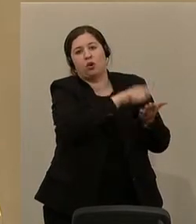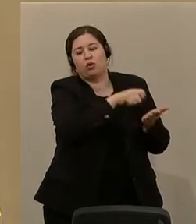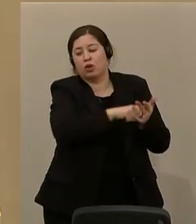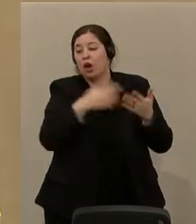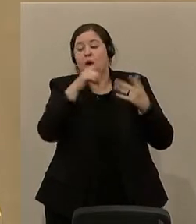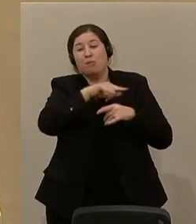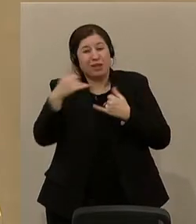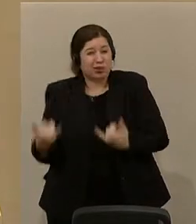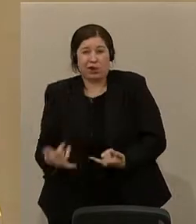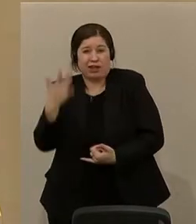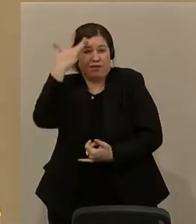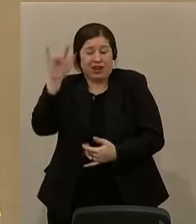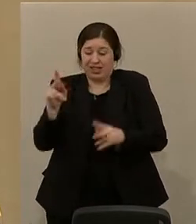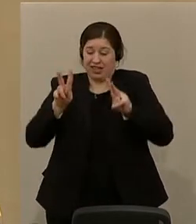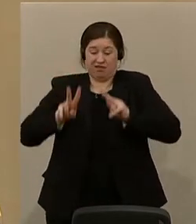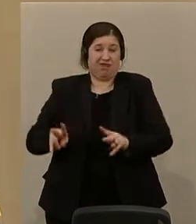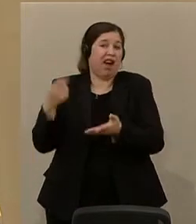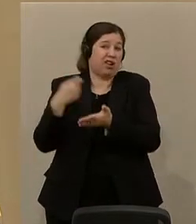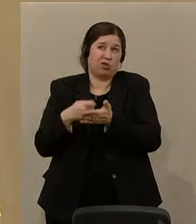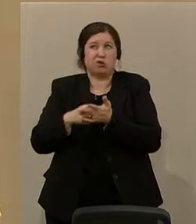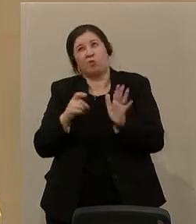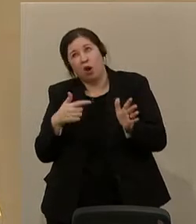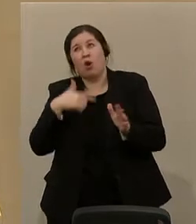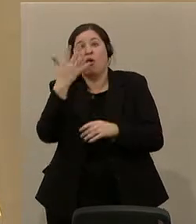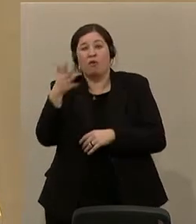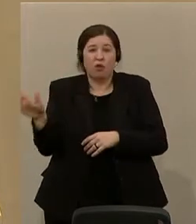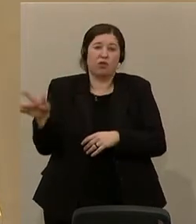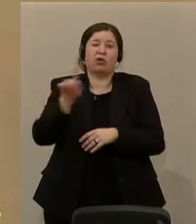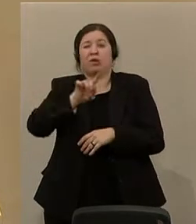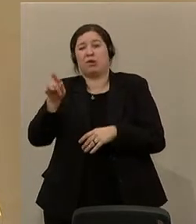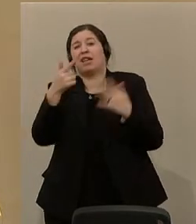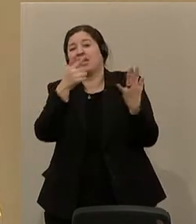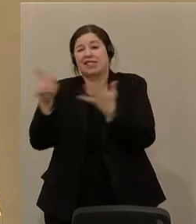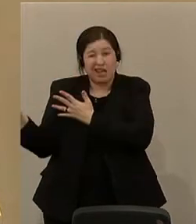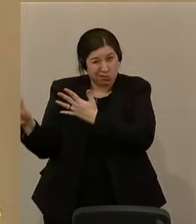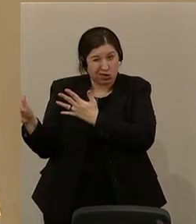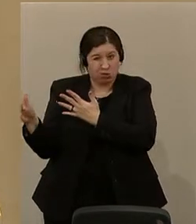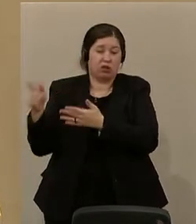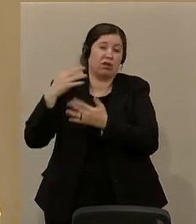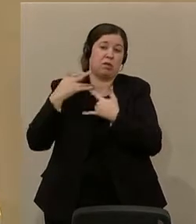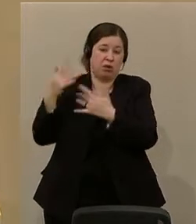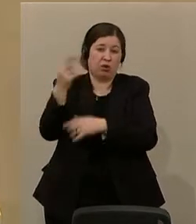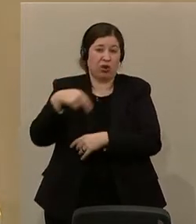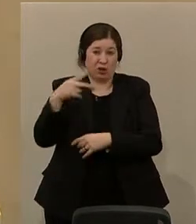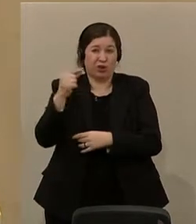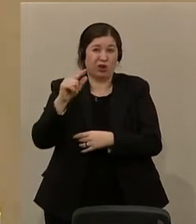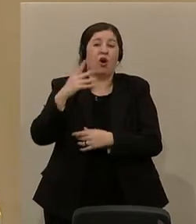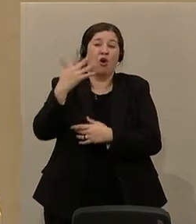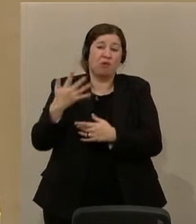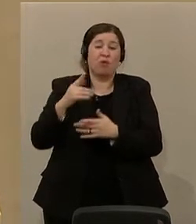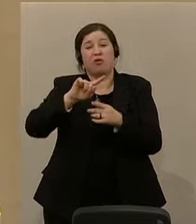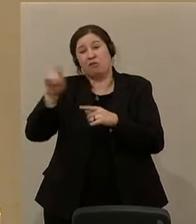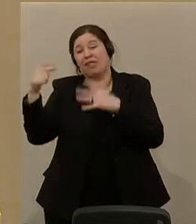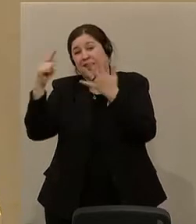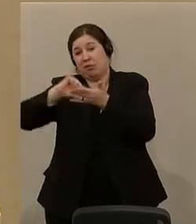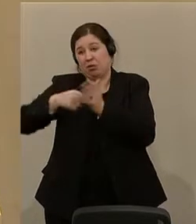wie viele es wirklich kosten wird berechnen mit fünf bis 700 millionen euro also fünf bis zehnmal so hoch das heißt was lernen wir